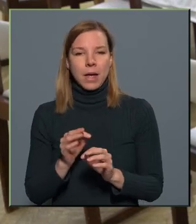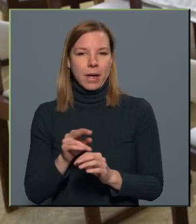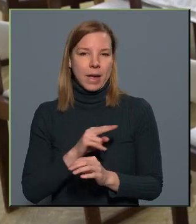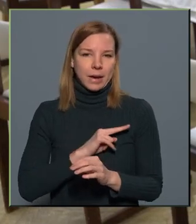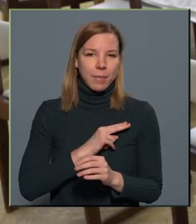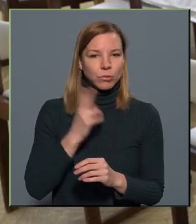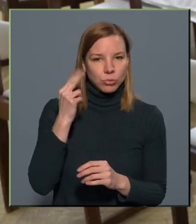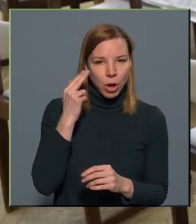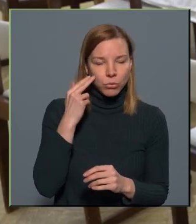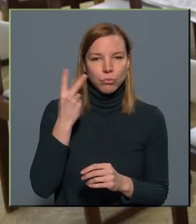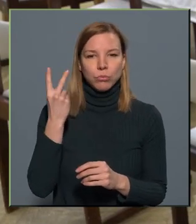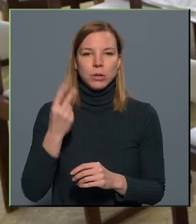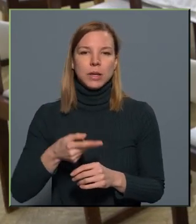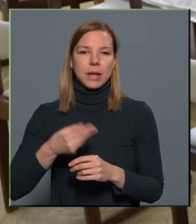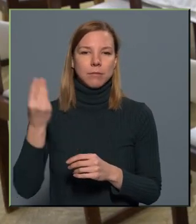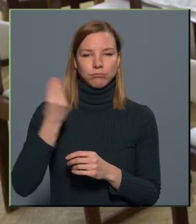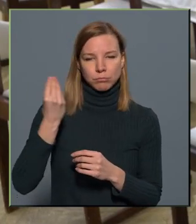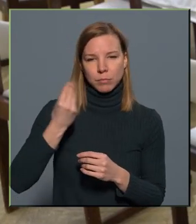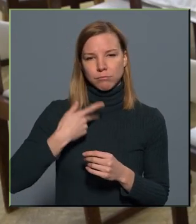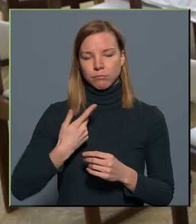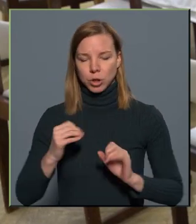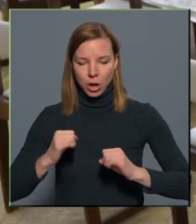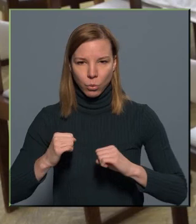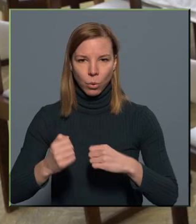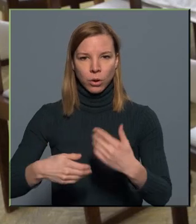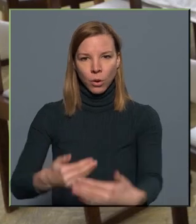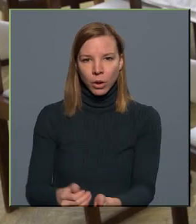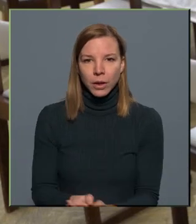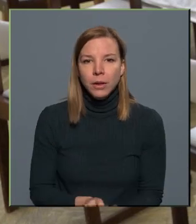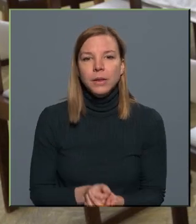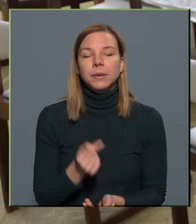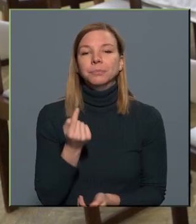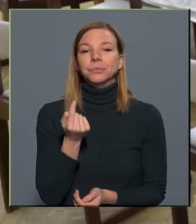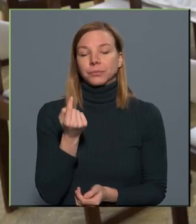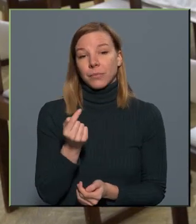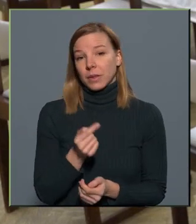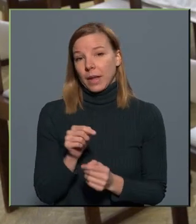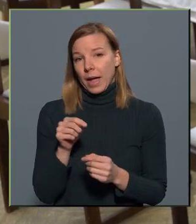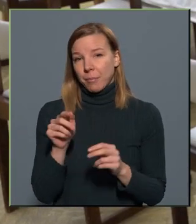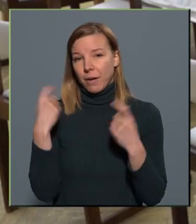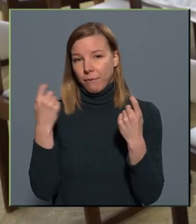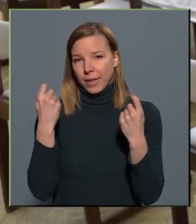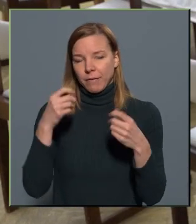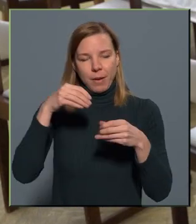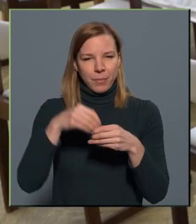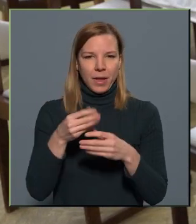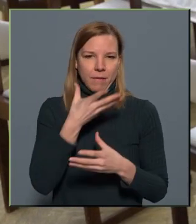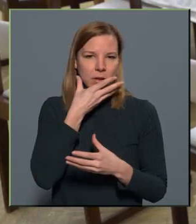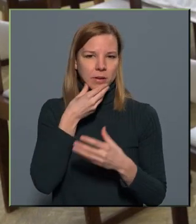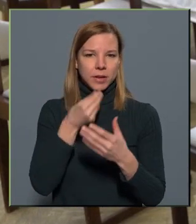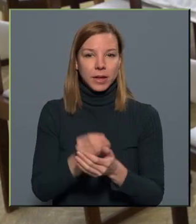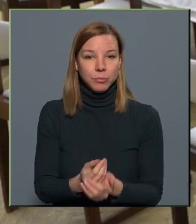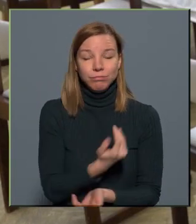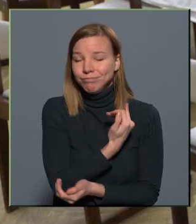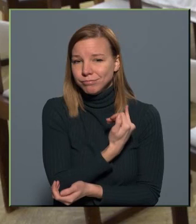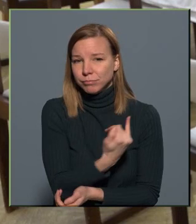magukat, gyakorolni, de lehet, hogy pont ez a szépsége ennek a fesztiválnak, hogy itt mindenki